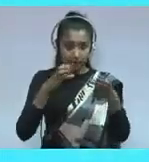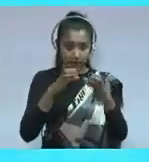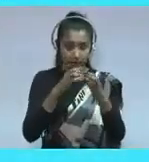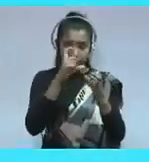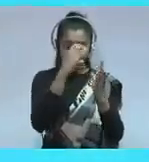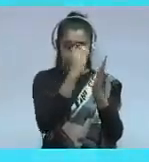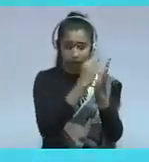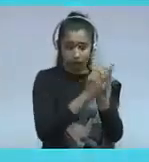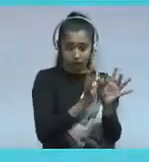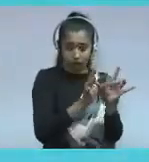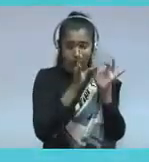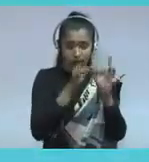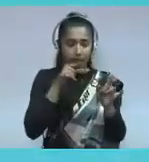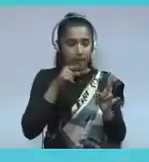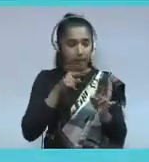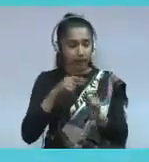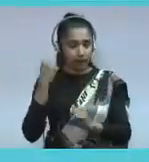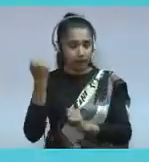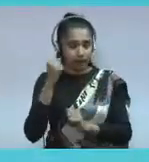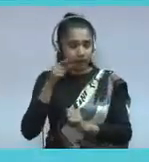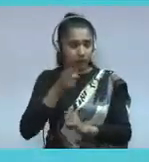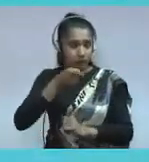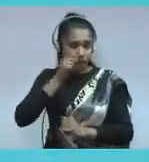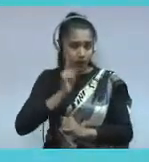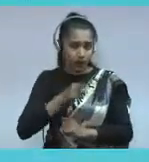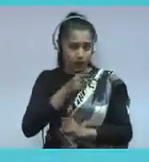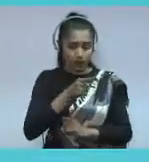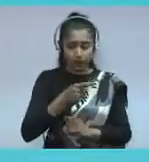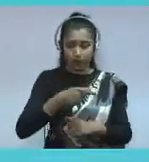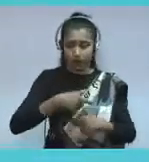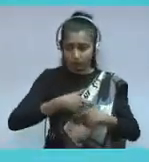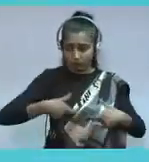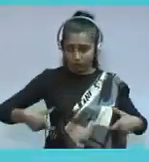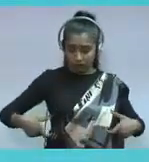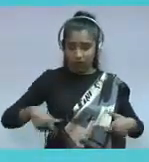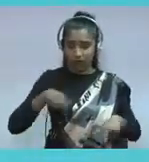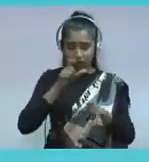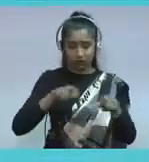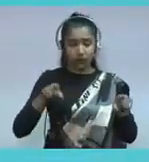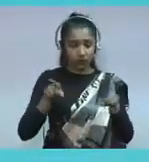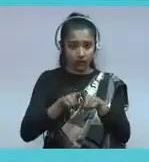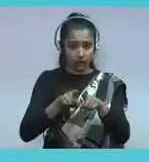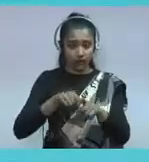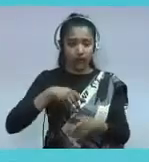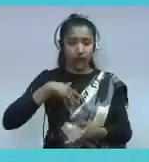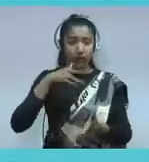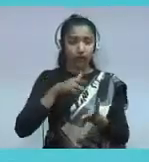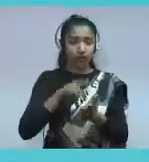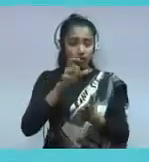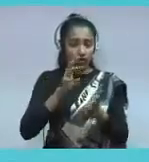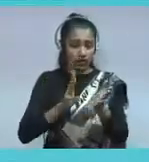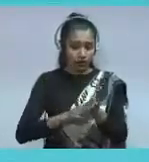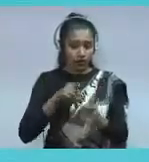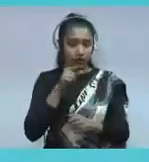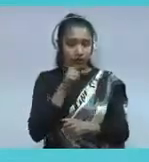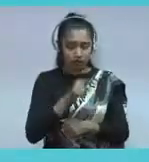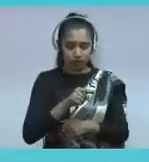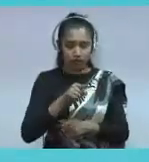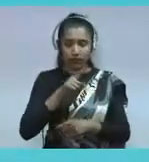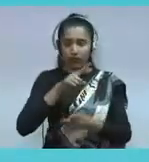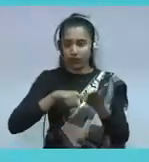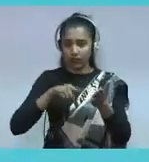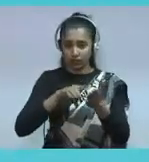අනුව මෙම සමුළුව විසින් අනුමතකුණ ලබන පක්ෂයේ නිලධාරි මණ්ඩලය ඇතුළු මධ්‍යම කාරක සභාව විසින් දේශපාලන